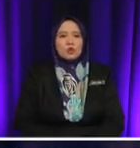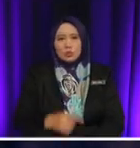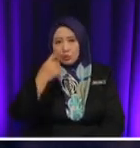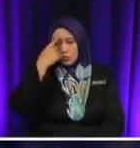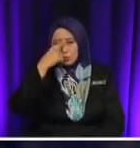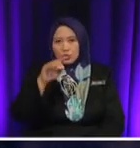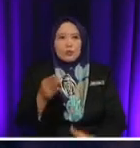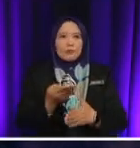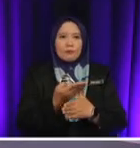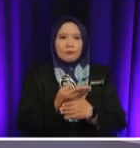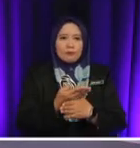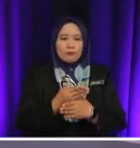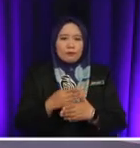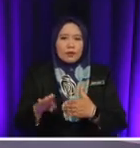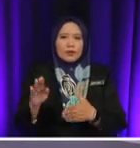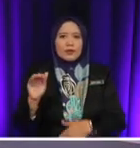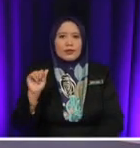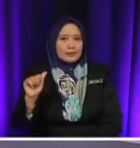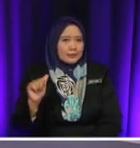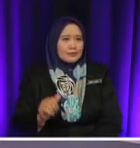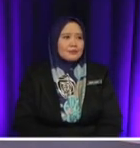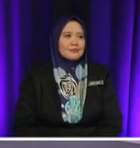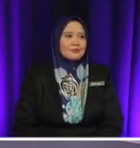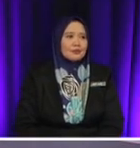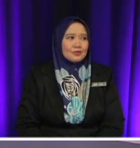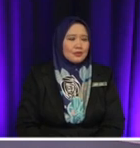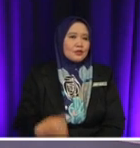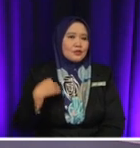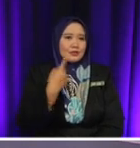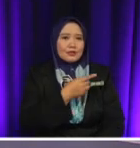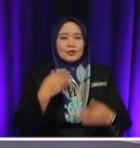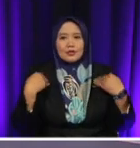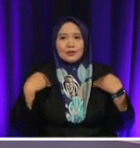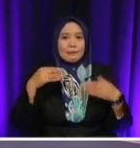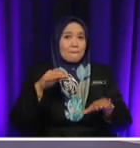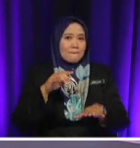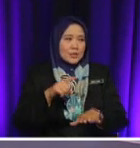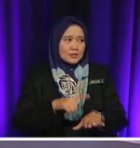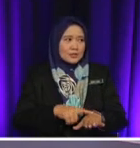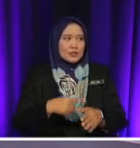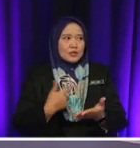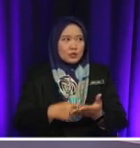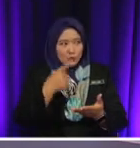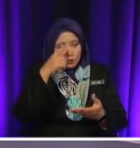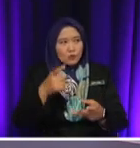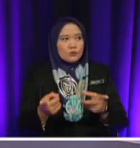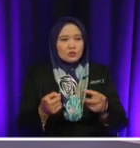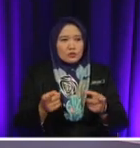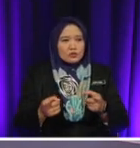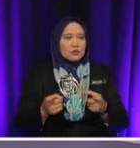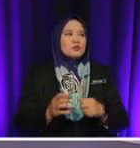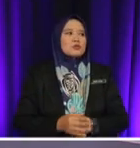terima kasih Ria so kita ada masa lagi untuk memecut boleh so kita kita pecut Ya okey so kita teruskan dengan bahagian